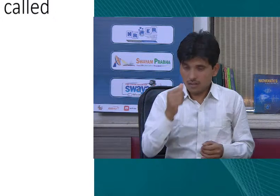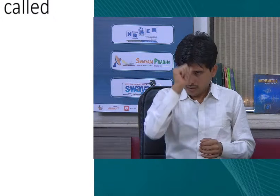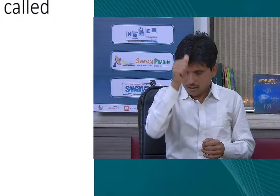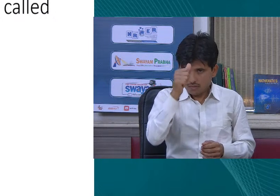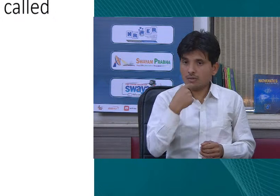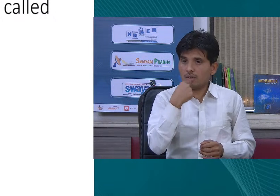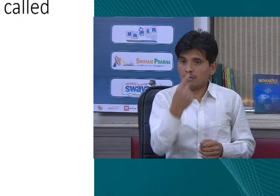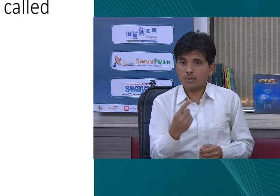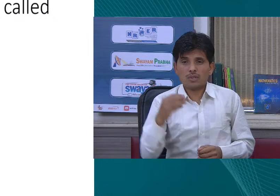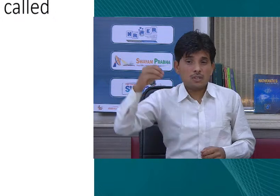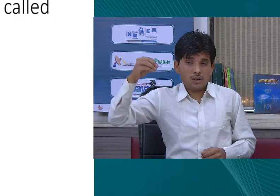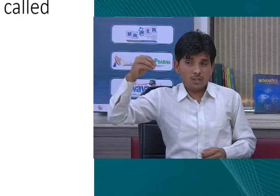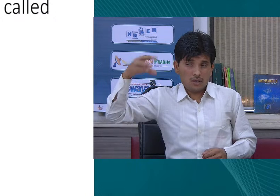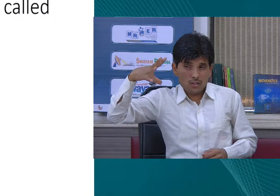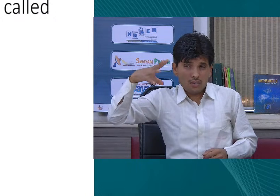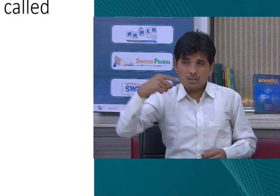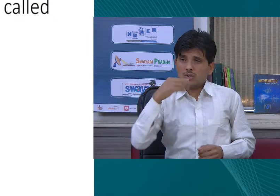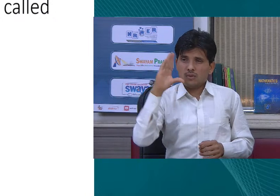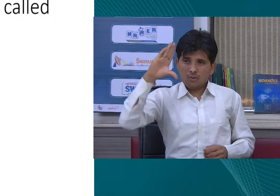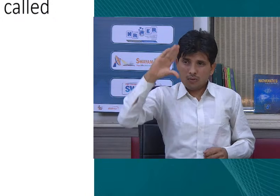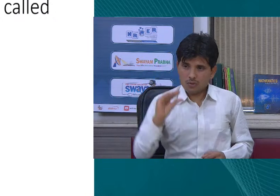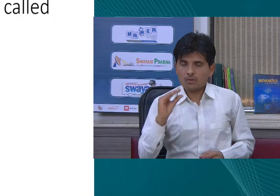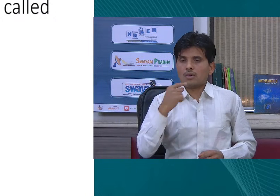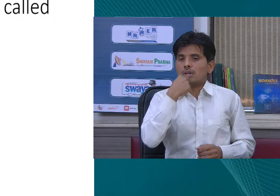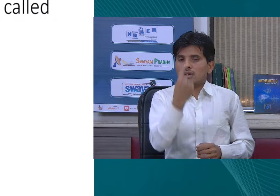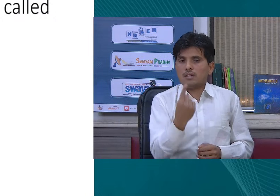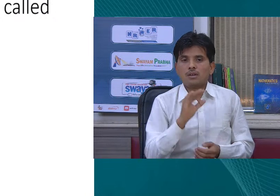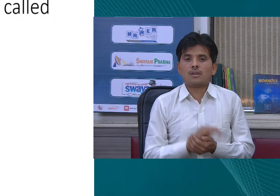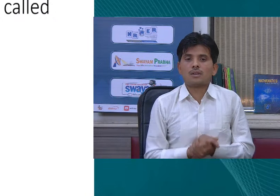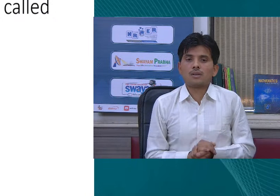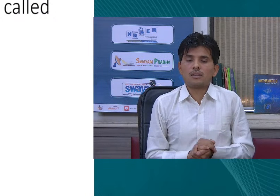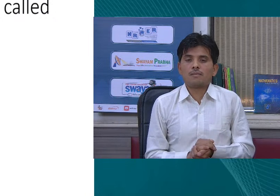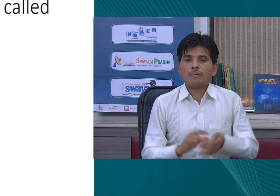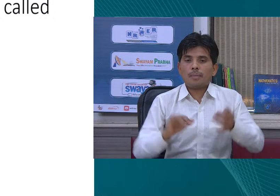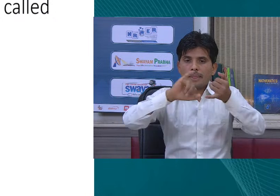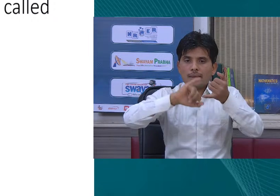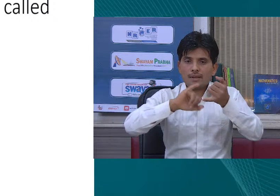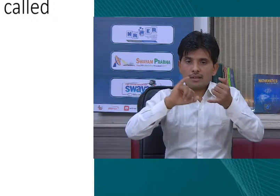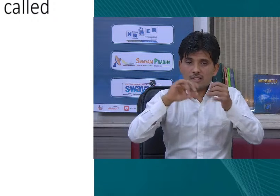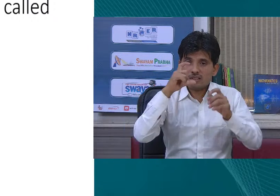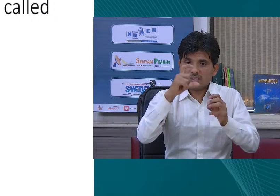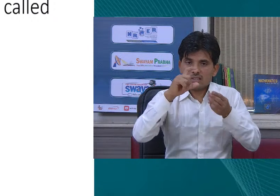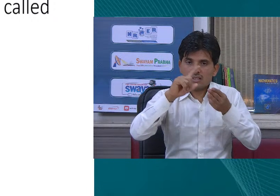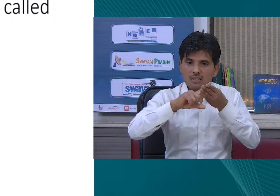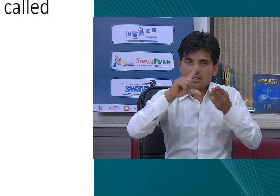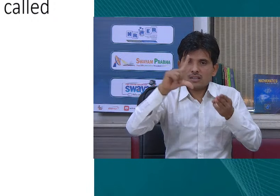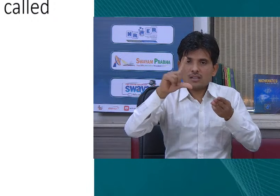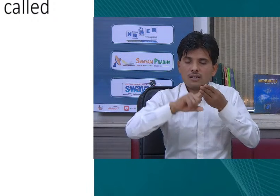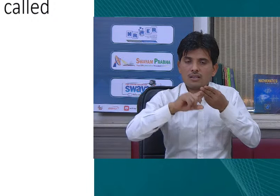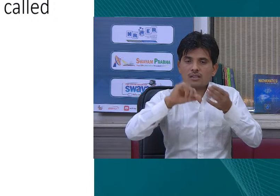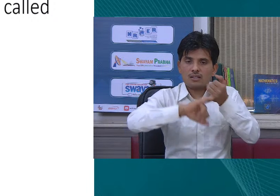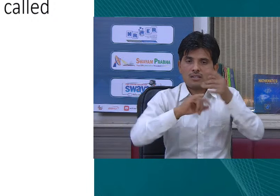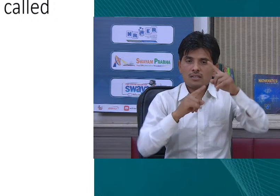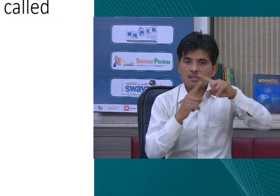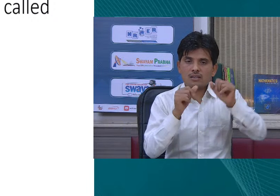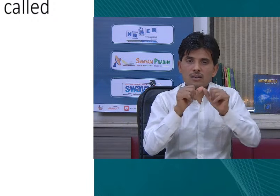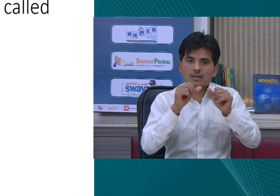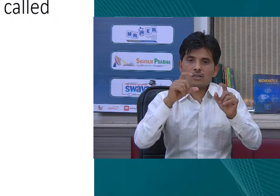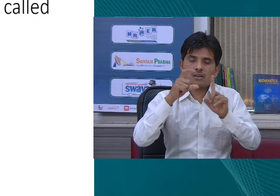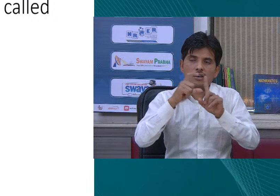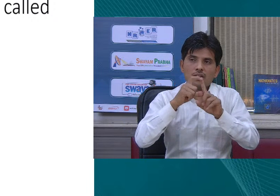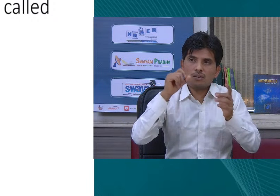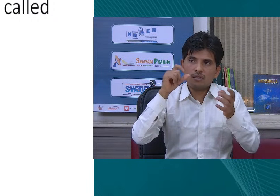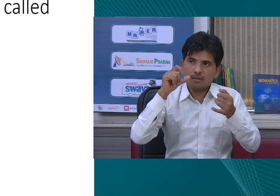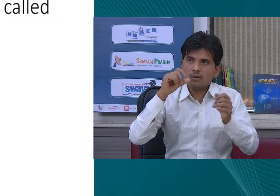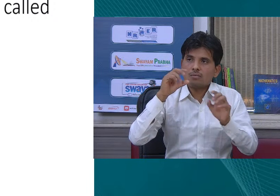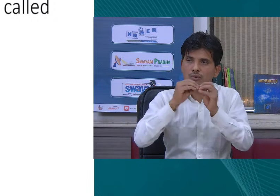हैं. Fine. So this is also a celestial body which is seen in